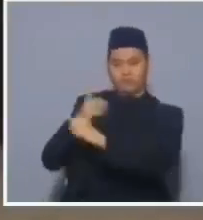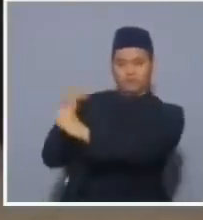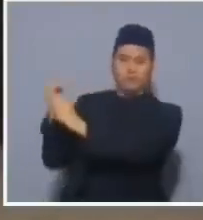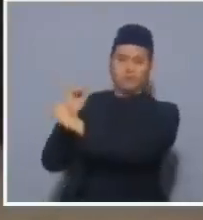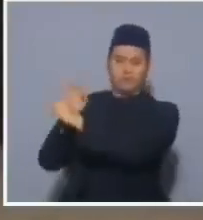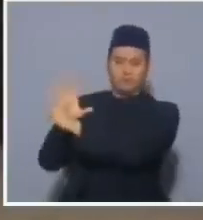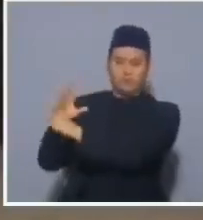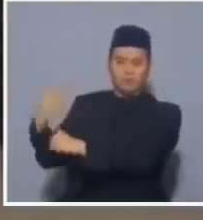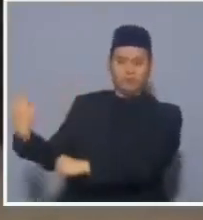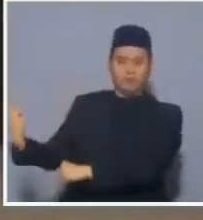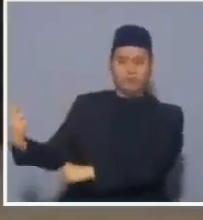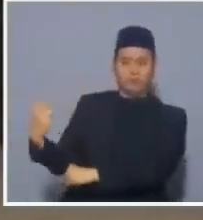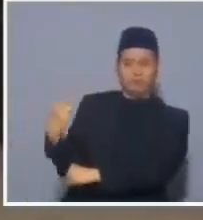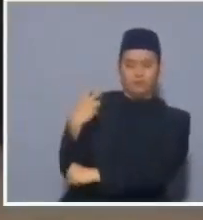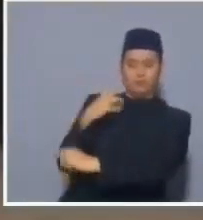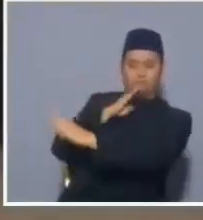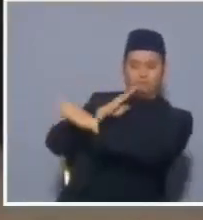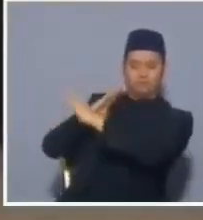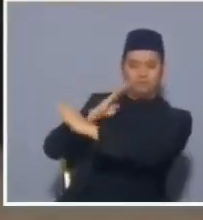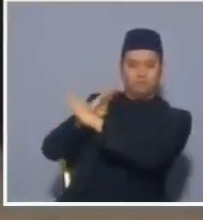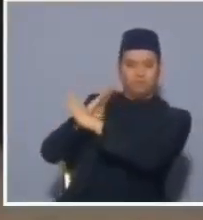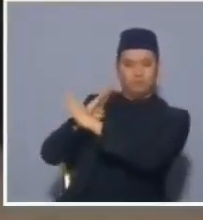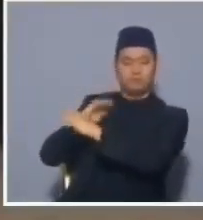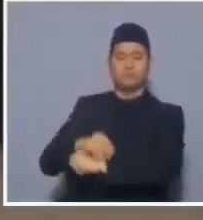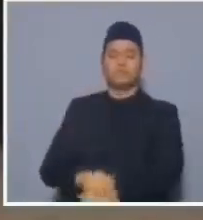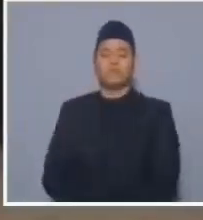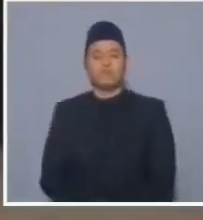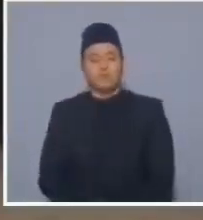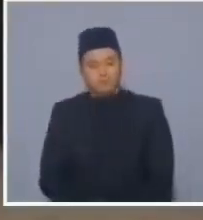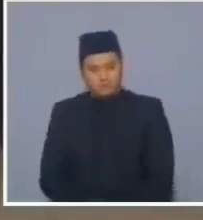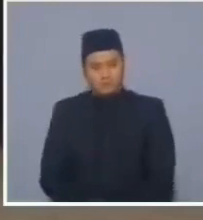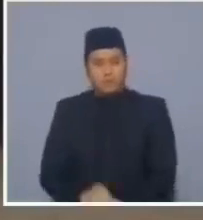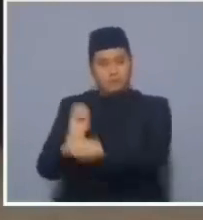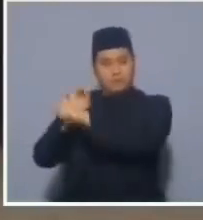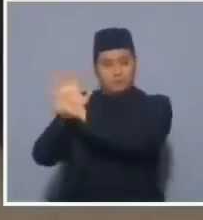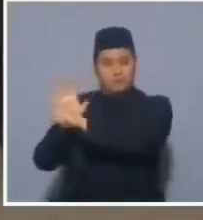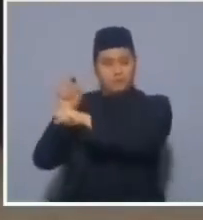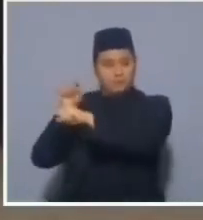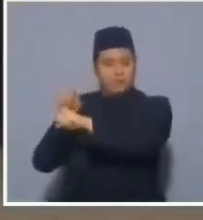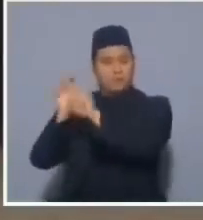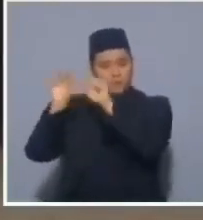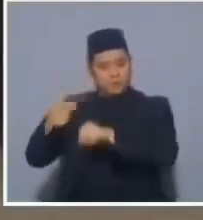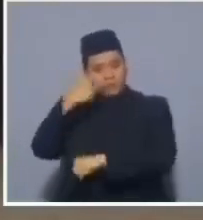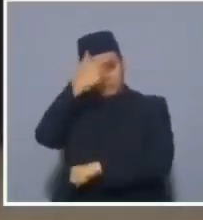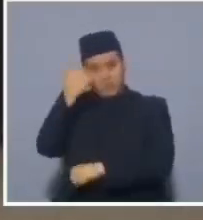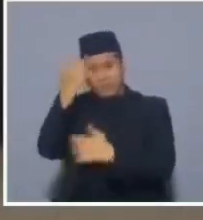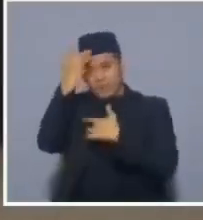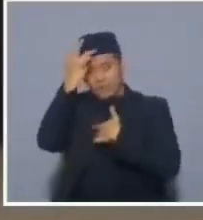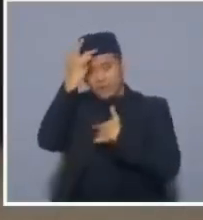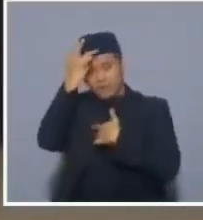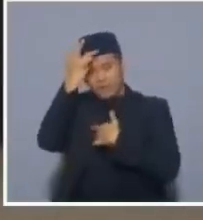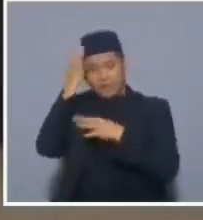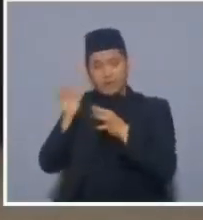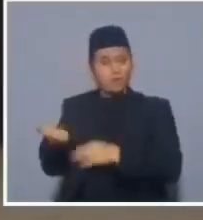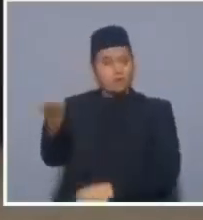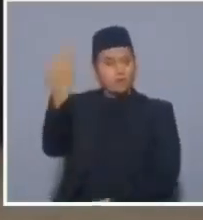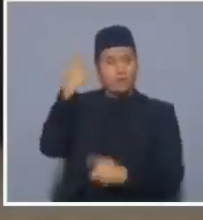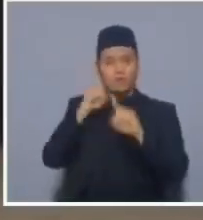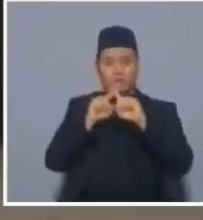Kita tak boleh memberi virus ini kepada orang, jadi akan menyebabkan penyakit. Jadi apa kita buat, teknologi vaksin sekarang, kita